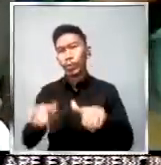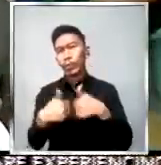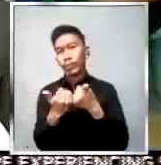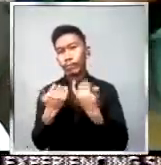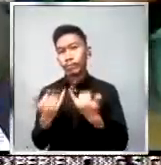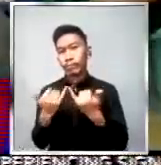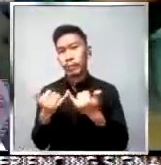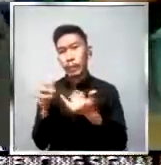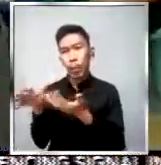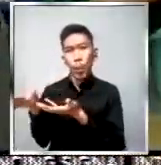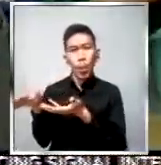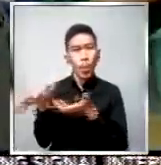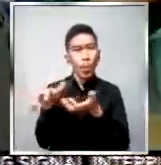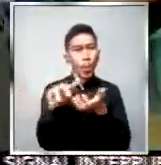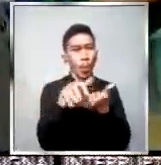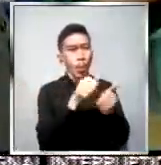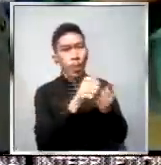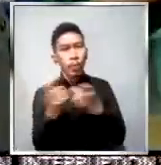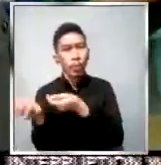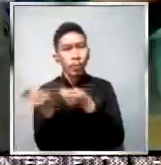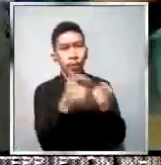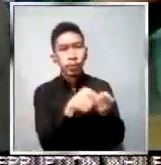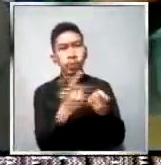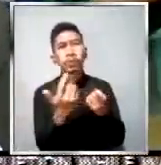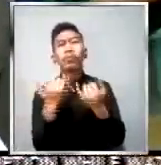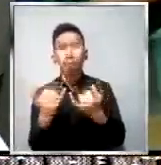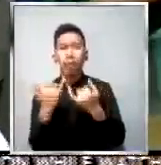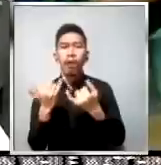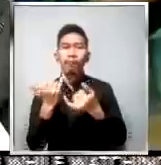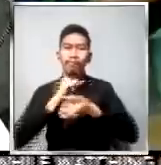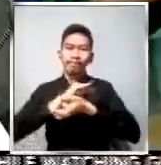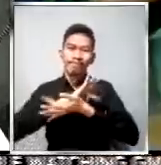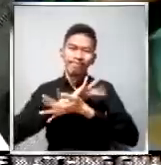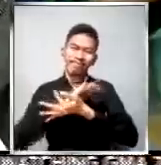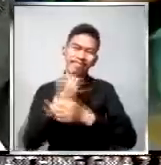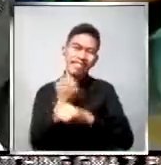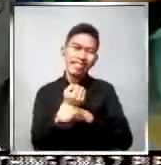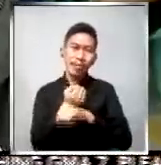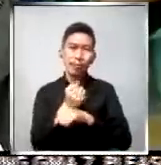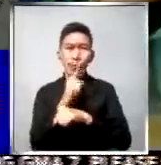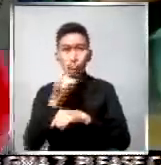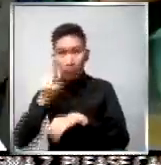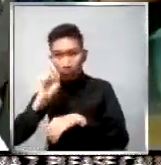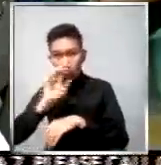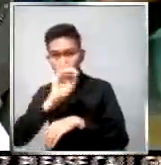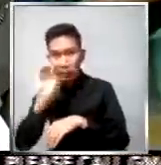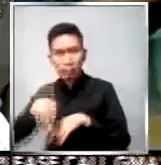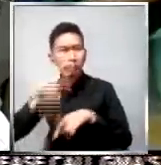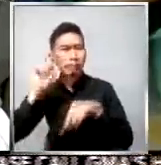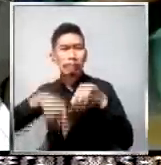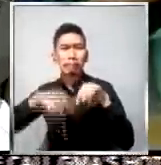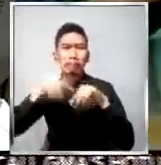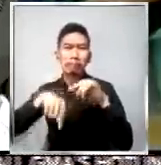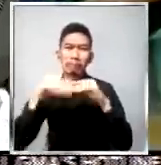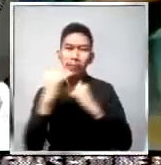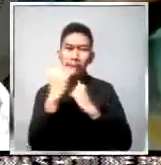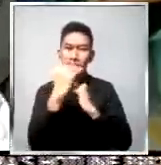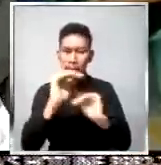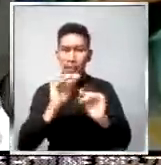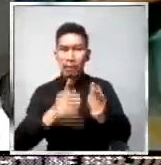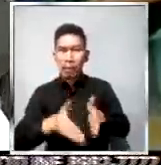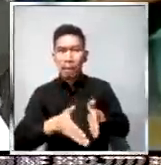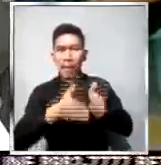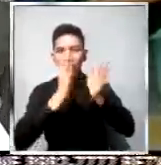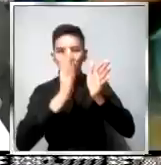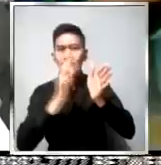logistical problems kami. We cannot do it 100% kasi with the limited infrastructure that we have. Pero